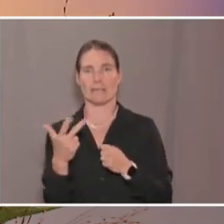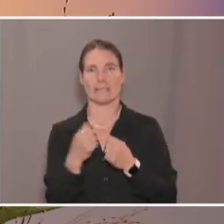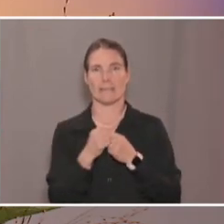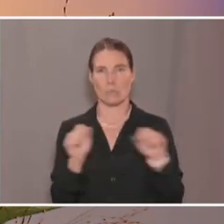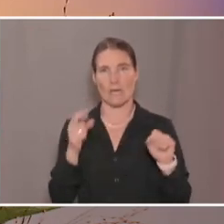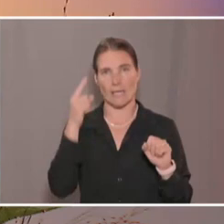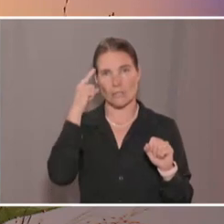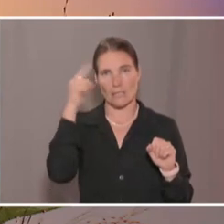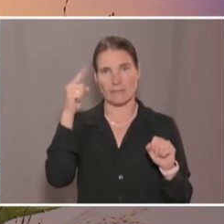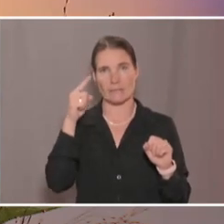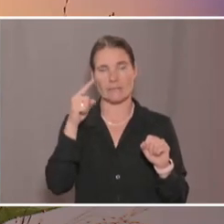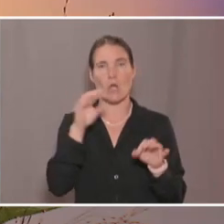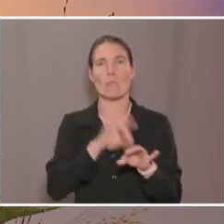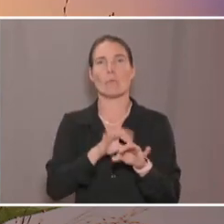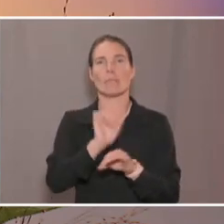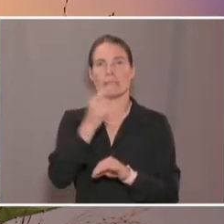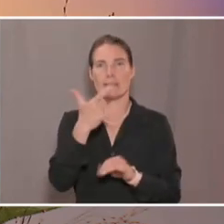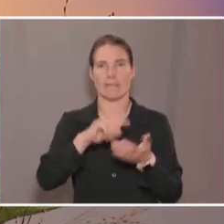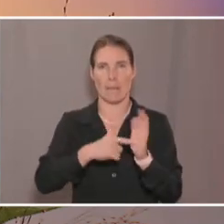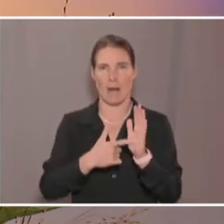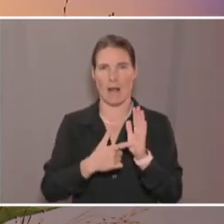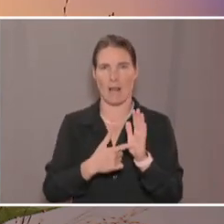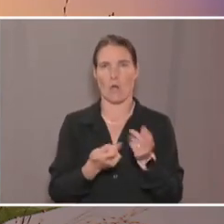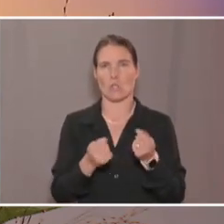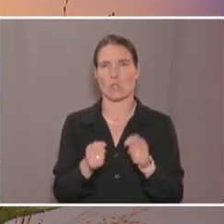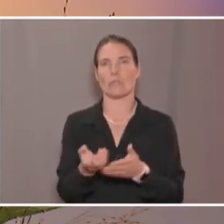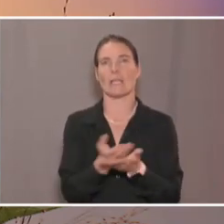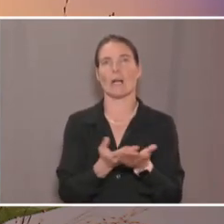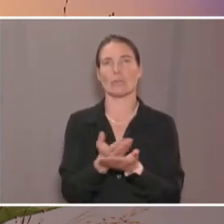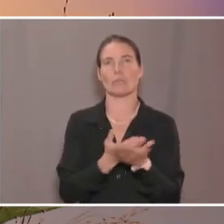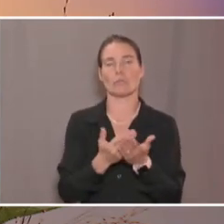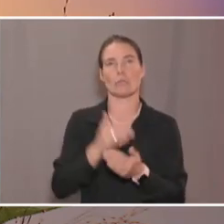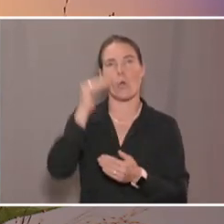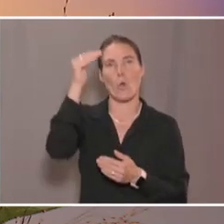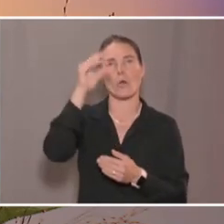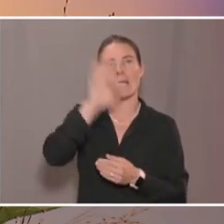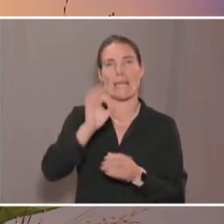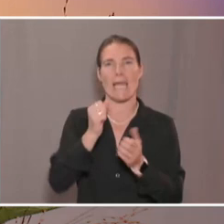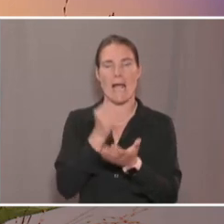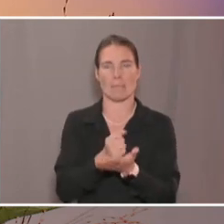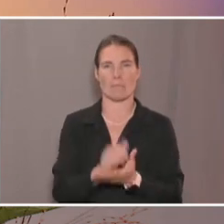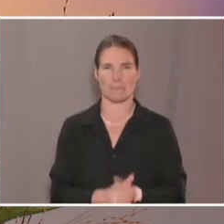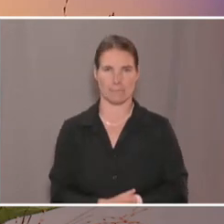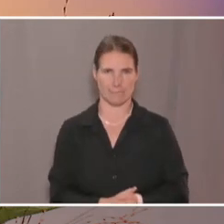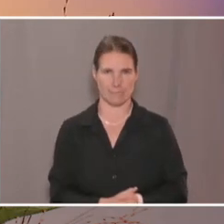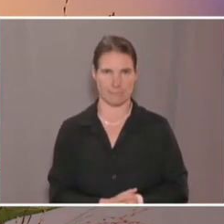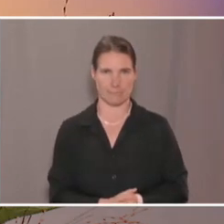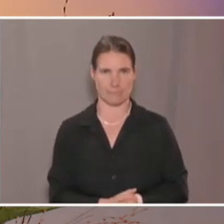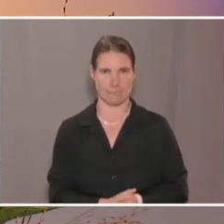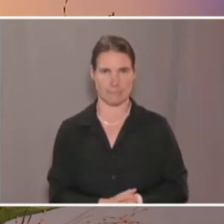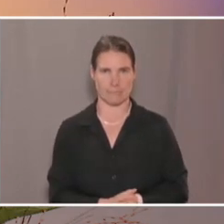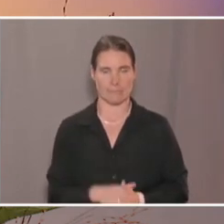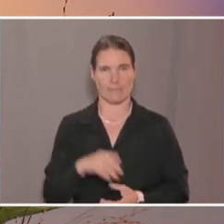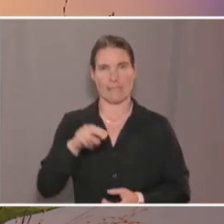dachte, promovierte 2-mal und schloss die Ausbildung für das höhere Lehramt ab. Er trat SA und